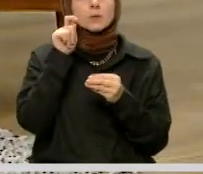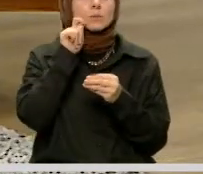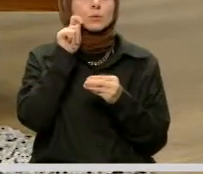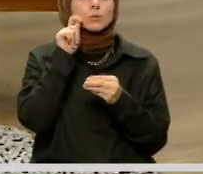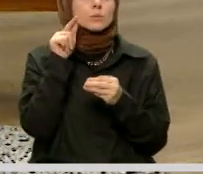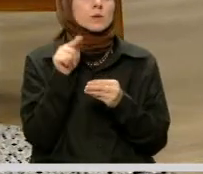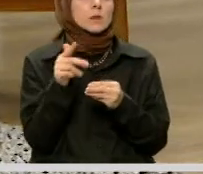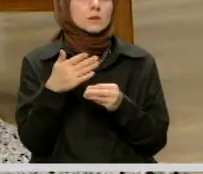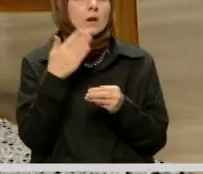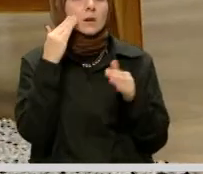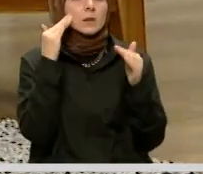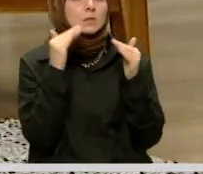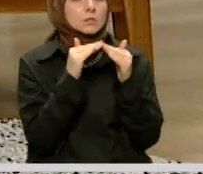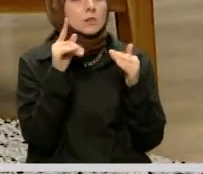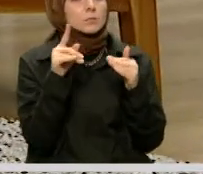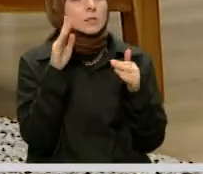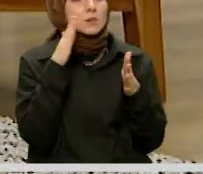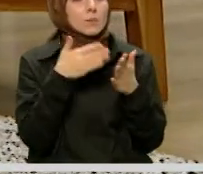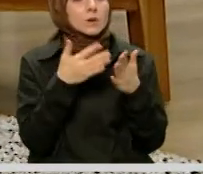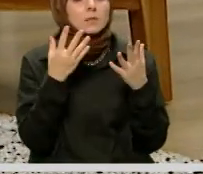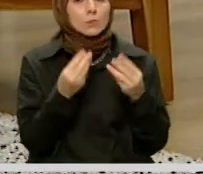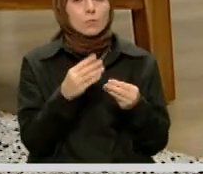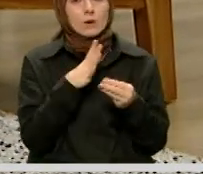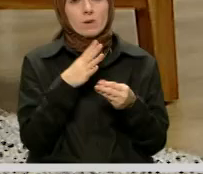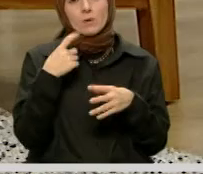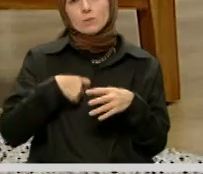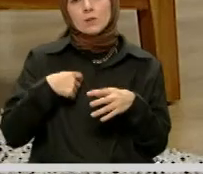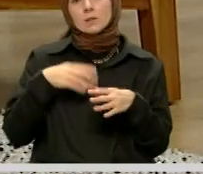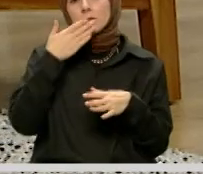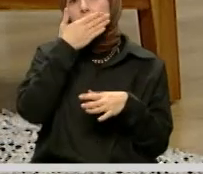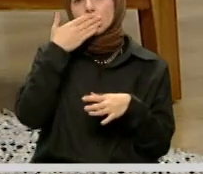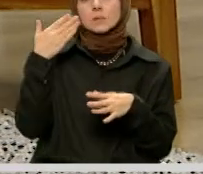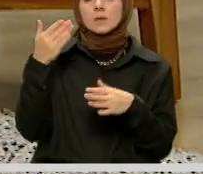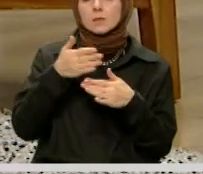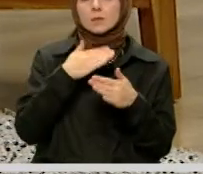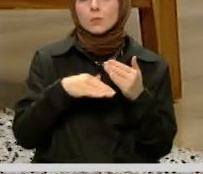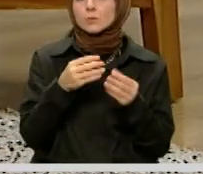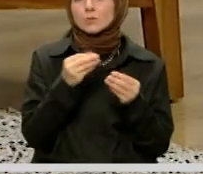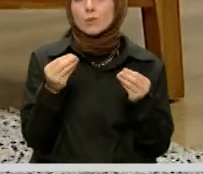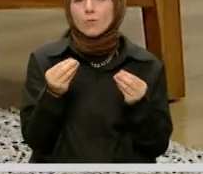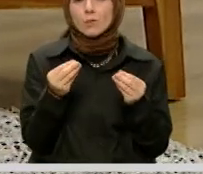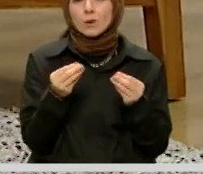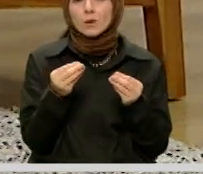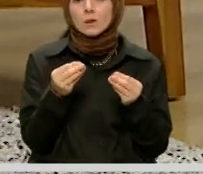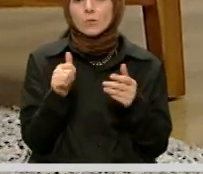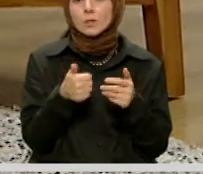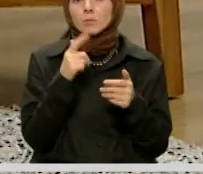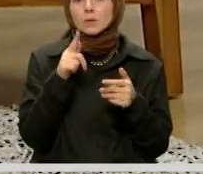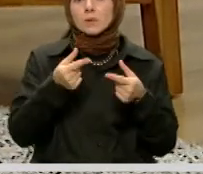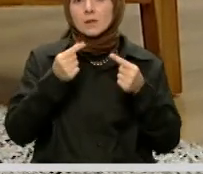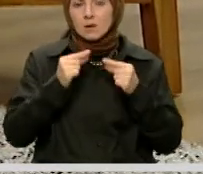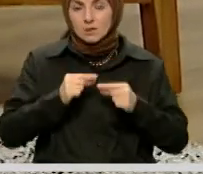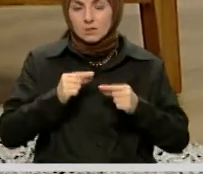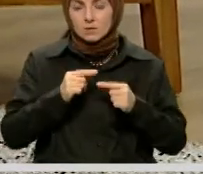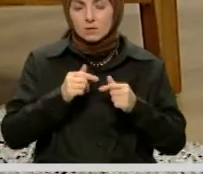Müslümana daha iyi yakışacak bir ibadettir. Özellikle Ramazan'dan önce çok elin bir hadise malumunuz, ülkemizin